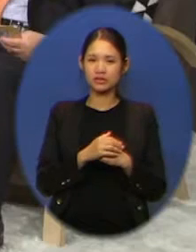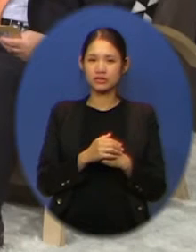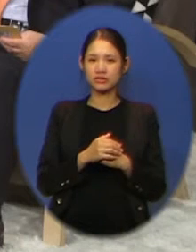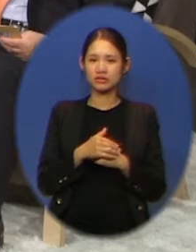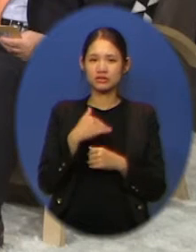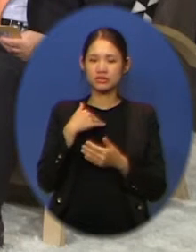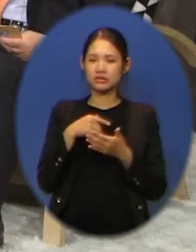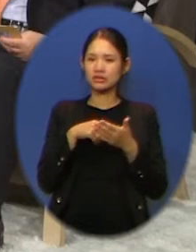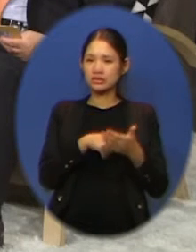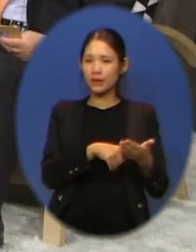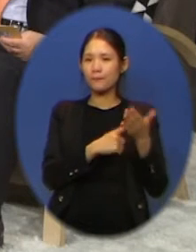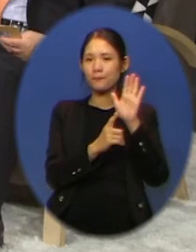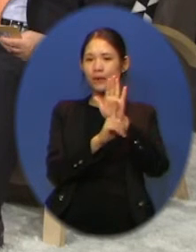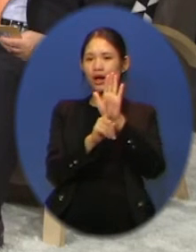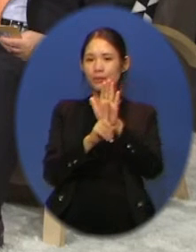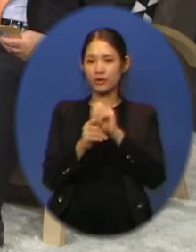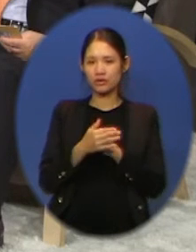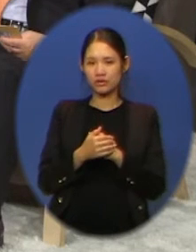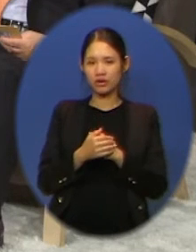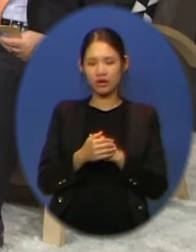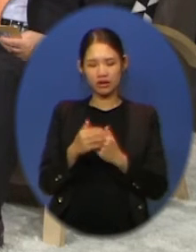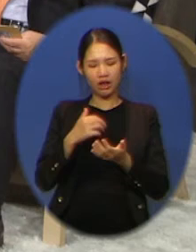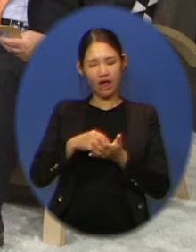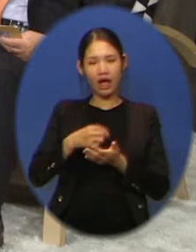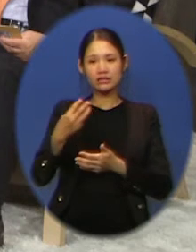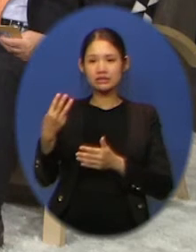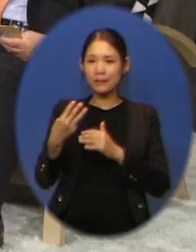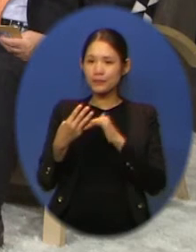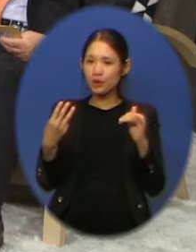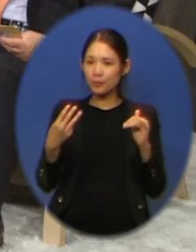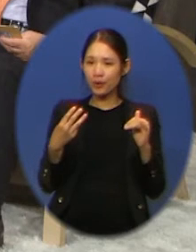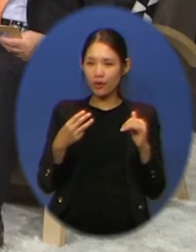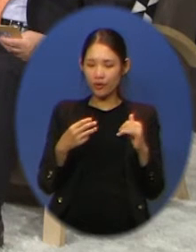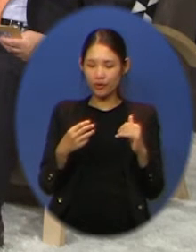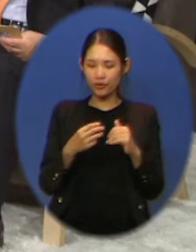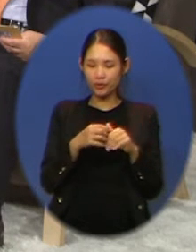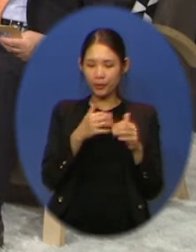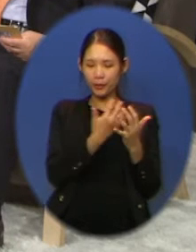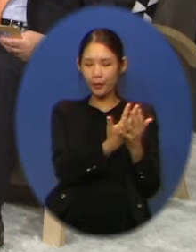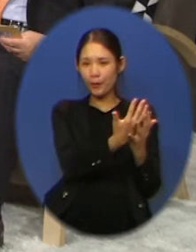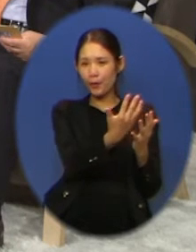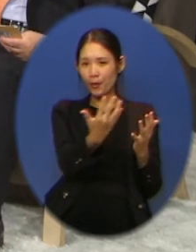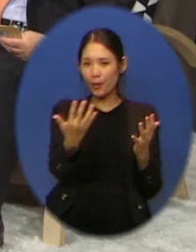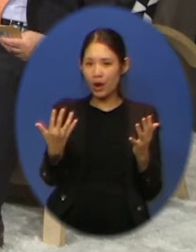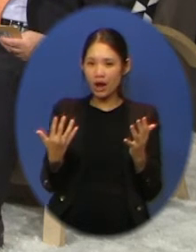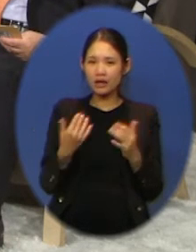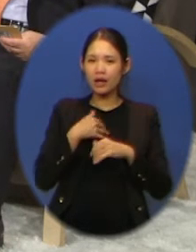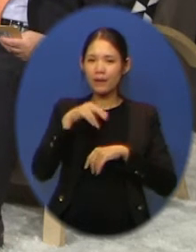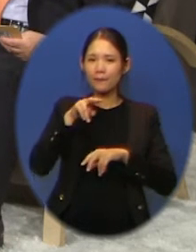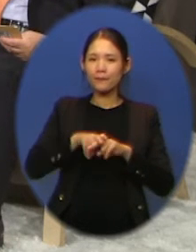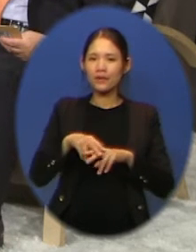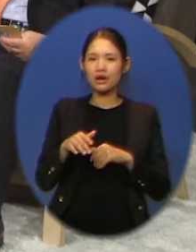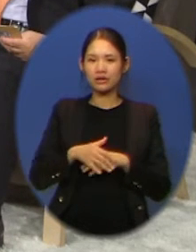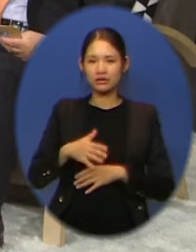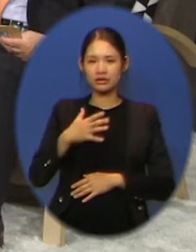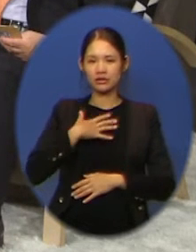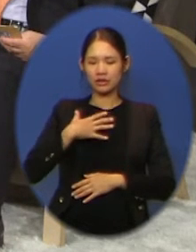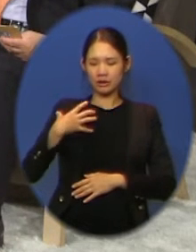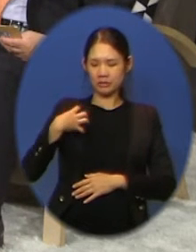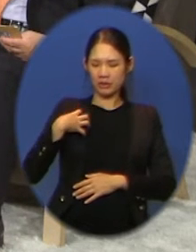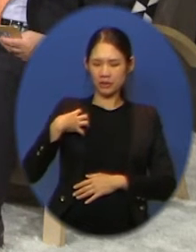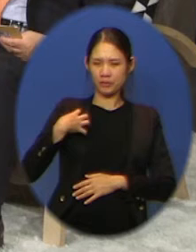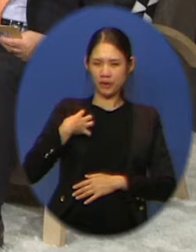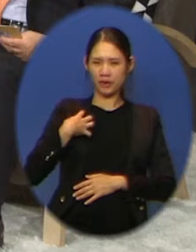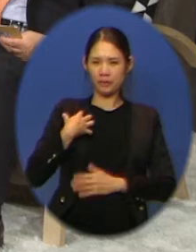나왔죠. 한 3천 명이 모였을 때 쭉 앞에 앉았는데 이제 알파벳으로 하니까 내 차례가 올수록 가슴이